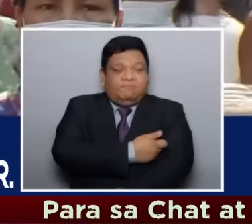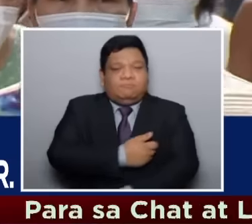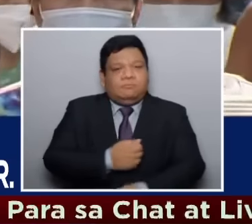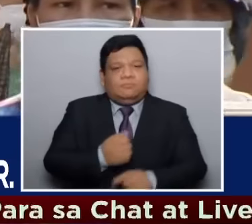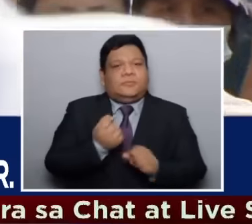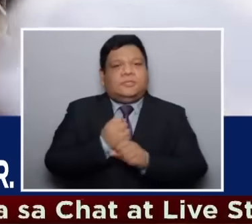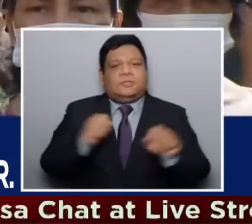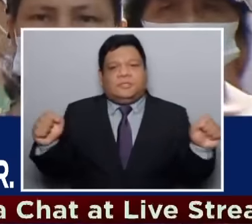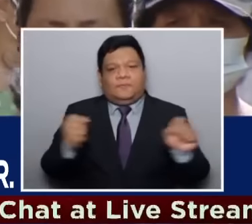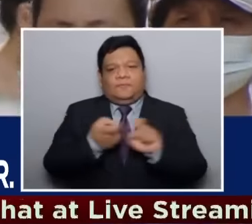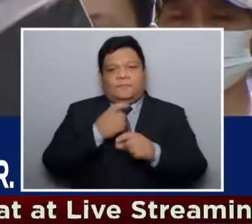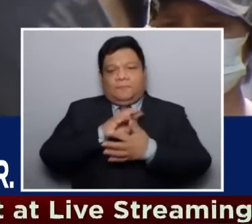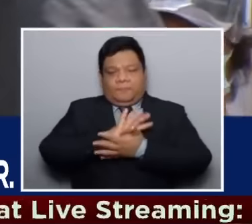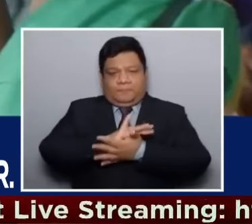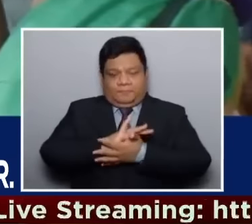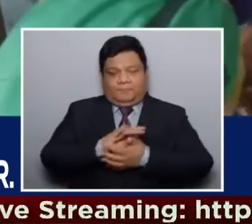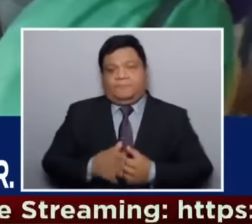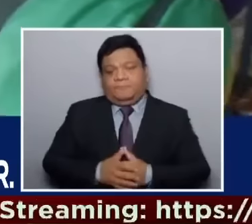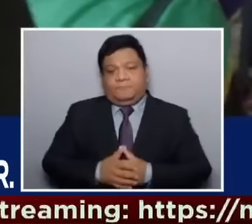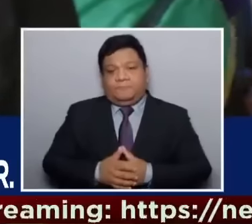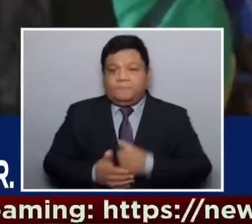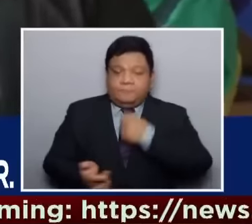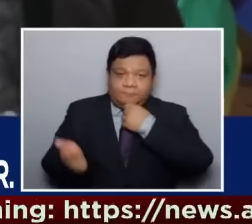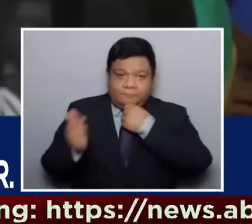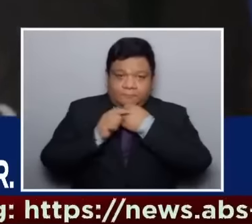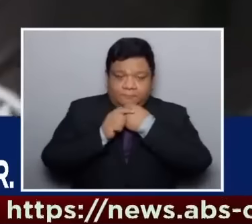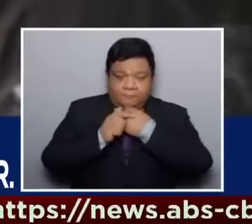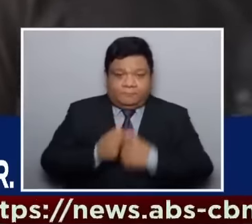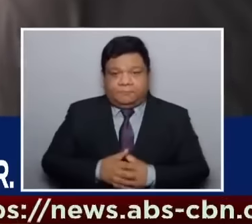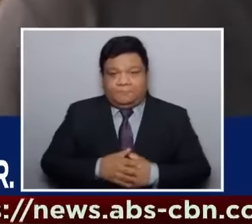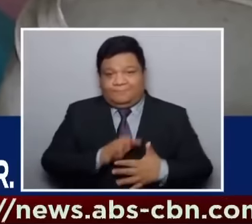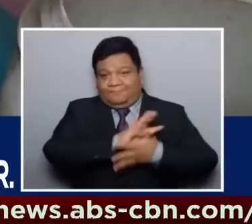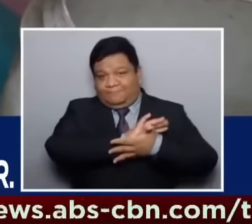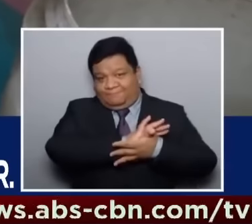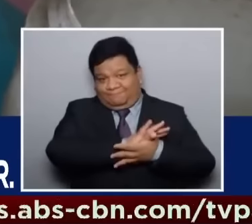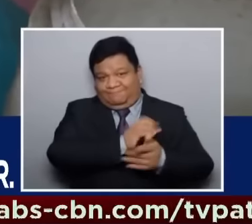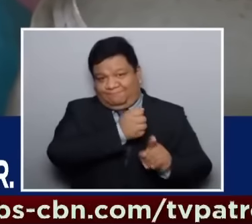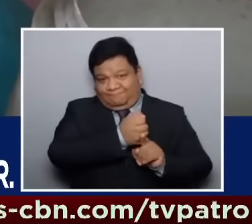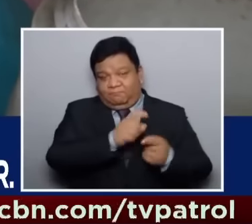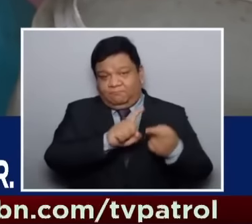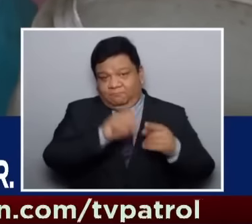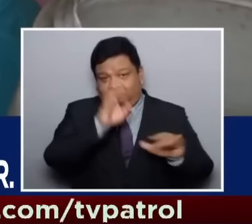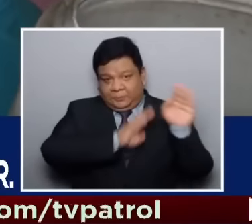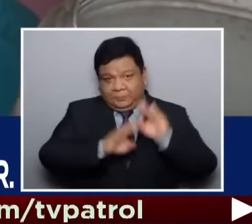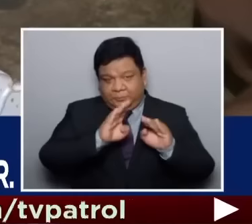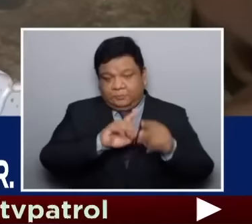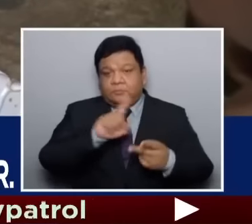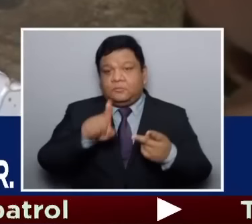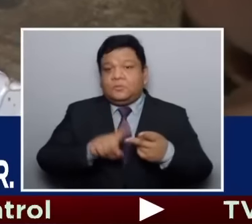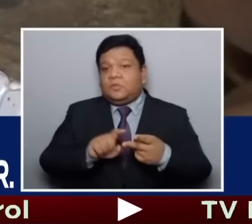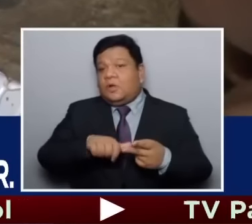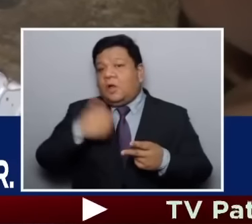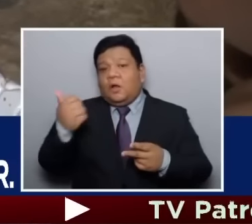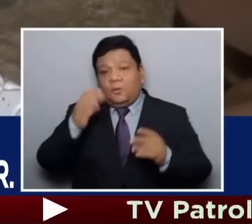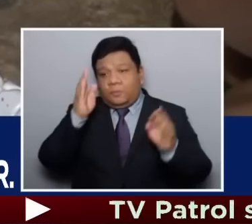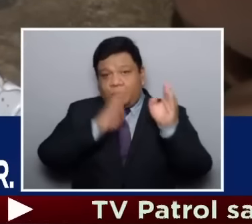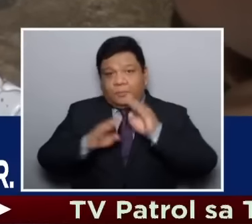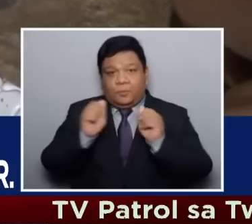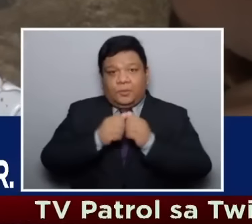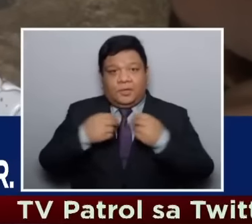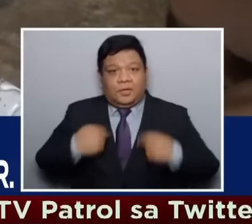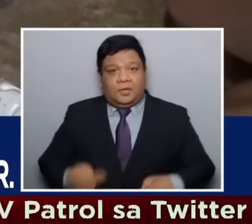COVID-19. Bukod sa pandemya, kailangan ding harapin ng Administrasyong Marcos ang isa pang banta sa kalusugan, ang